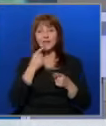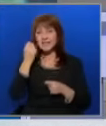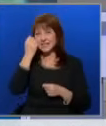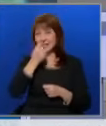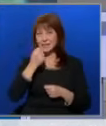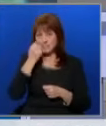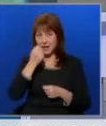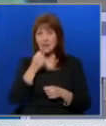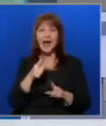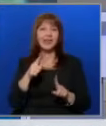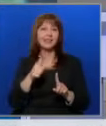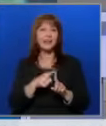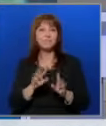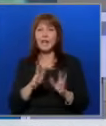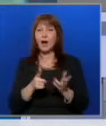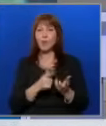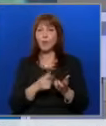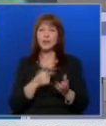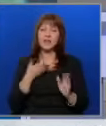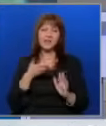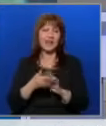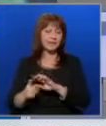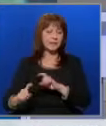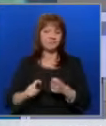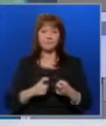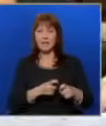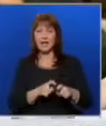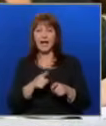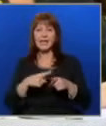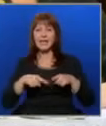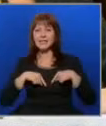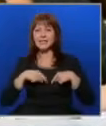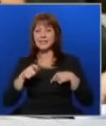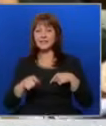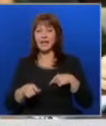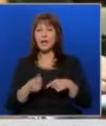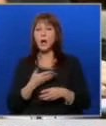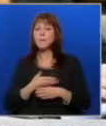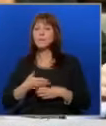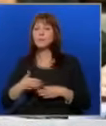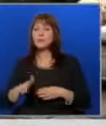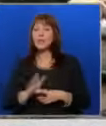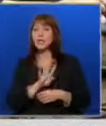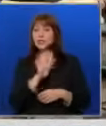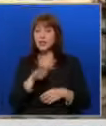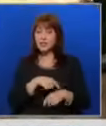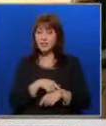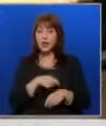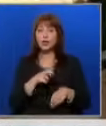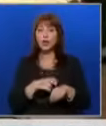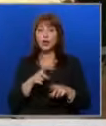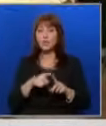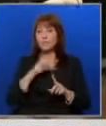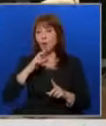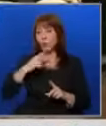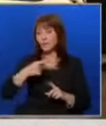съдебното заседание Тръмп на няколко пъти влезе в пререкания с съдията. В продължение на около 4 часа Доналд Тръмп